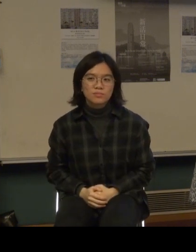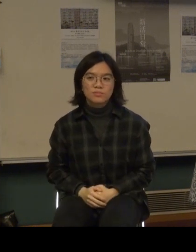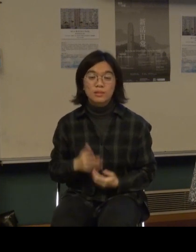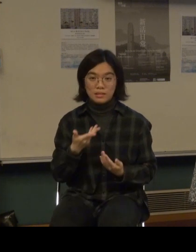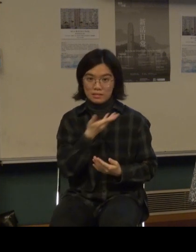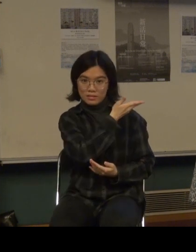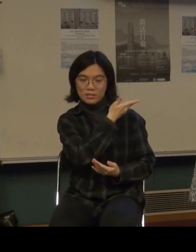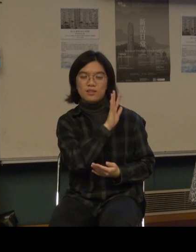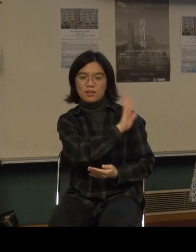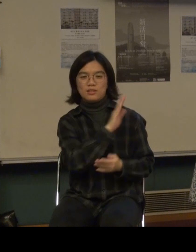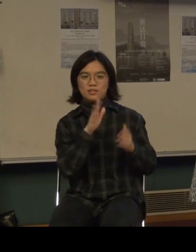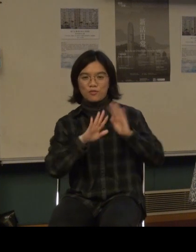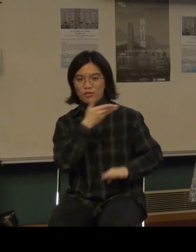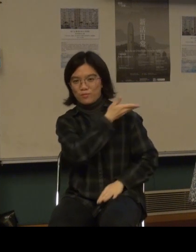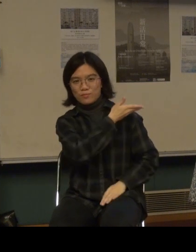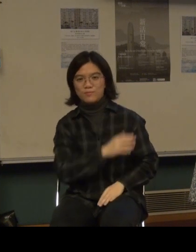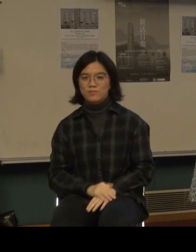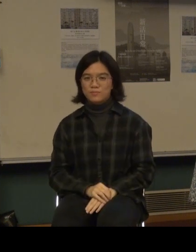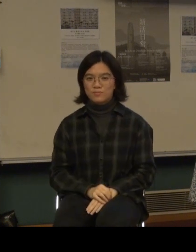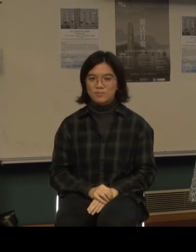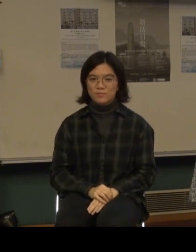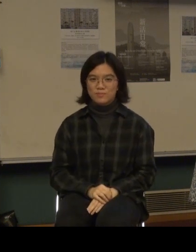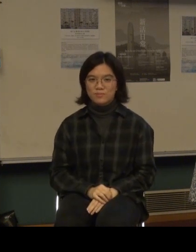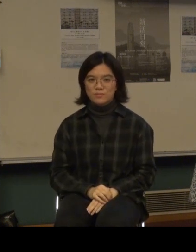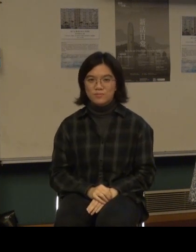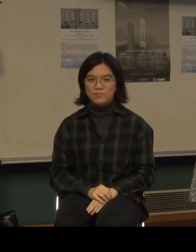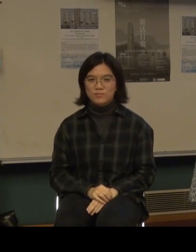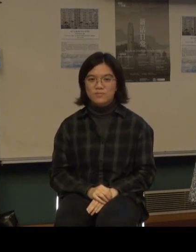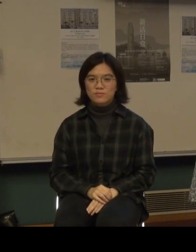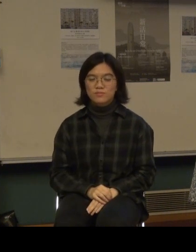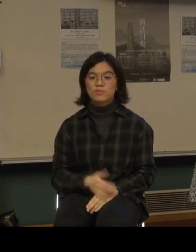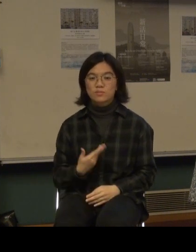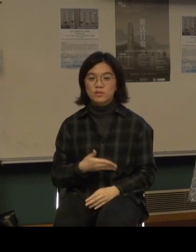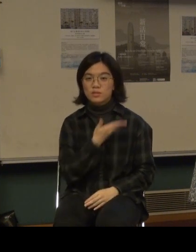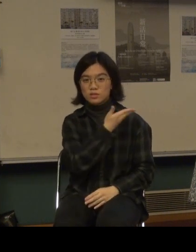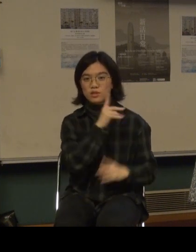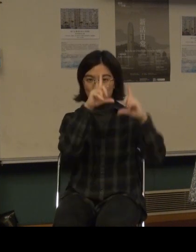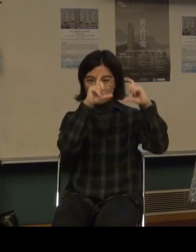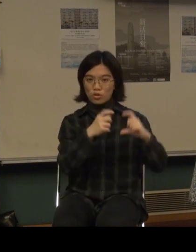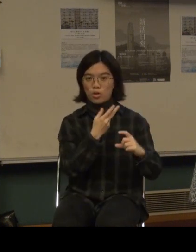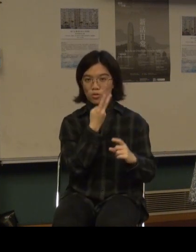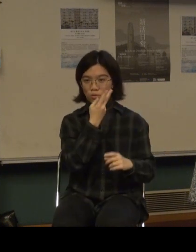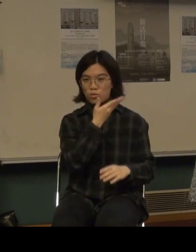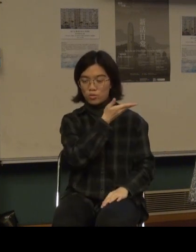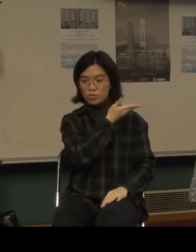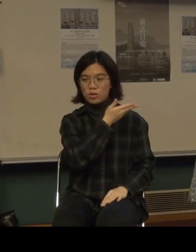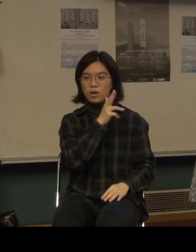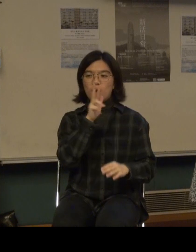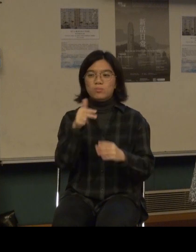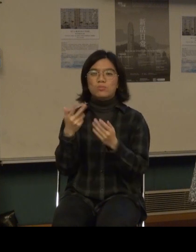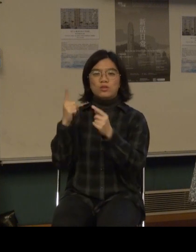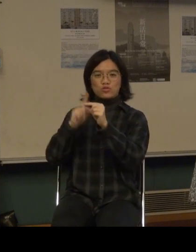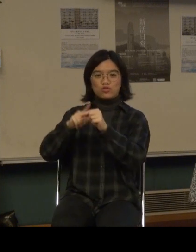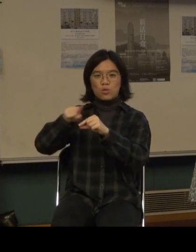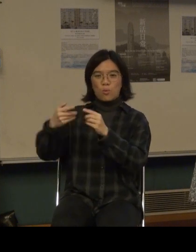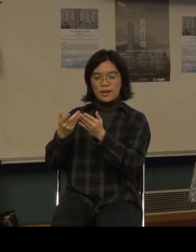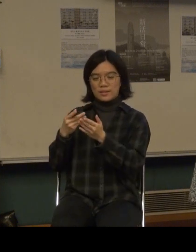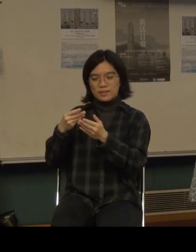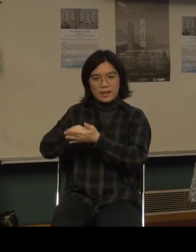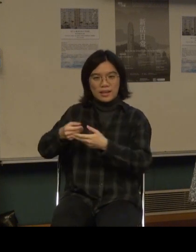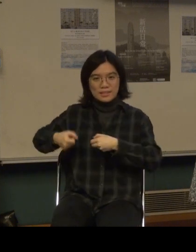情況啊。嗱，呢個就呢兩張相咧，你就會見到嗰個中環街市個牆角咧，嗰